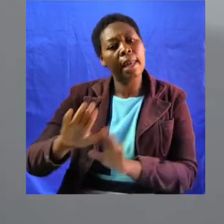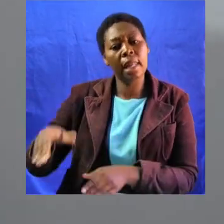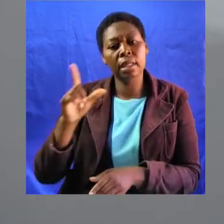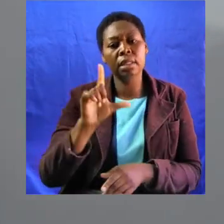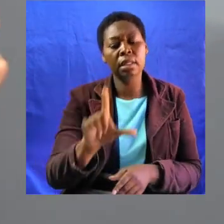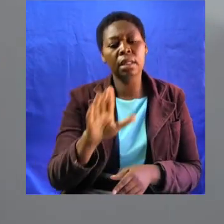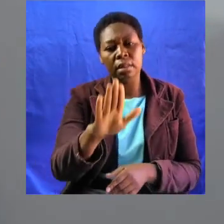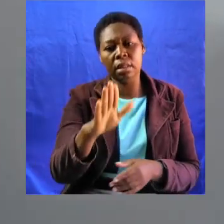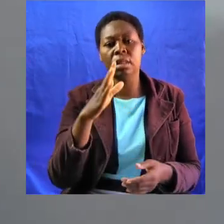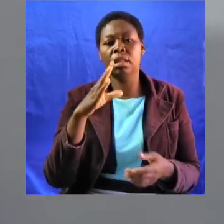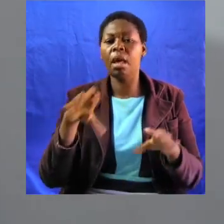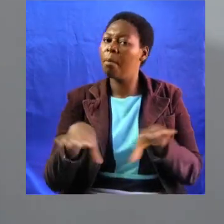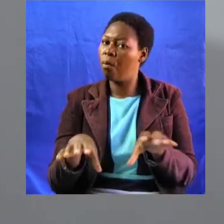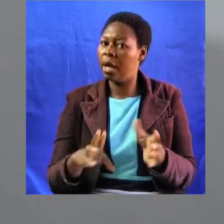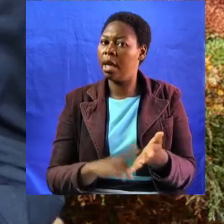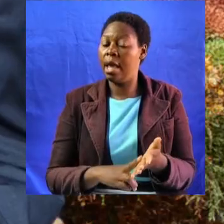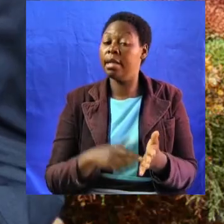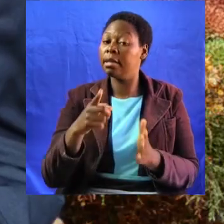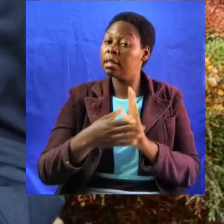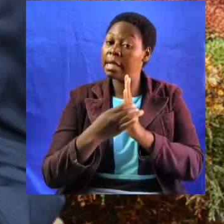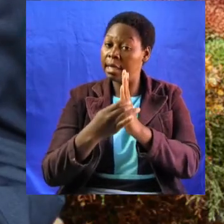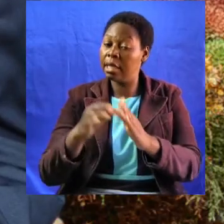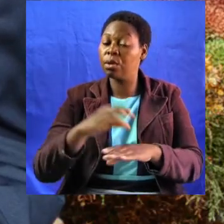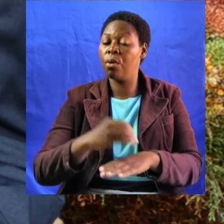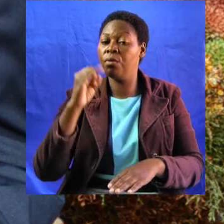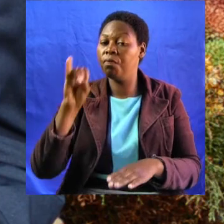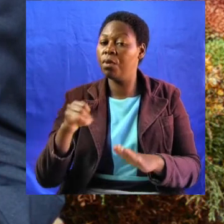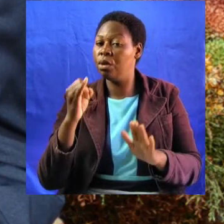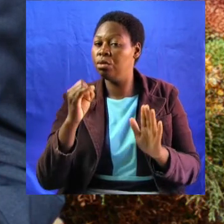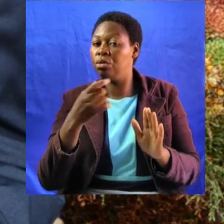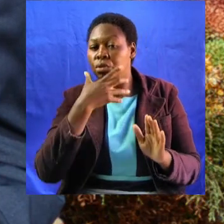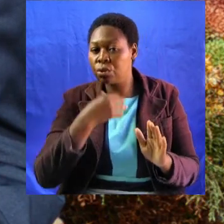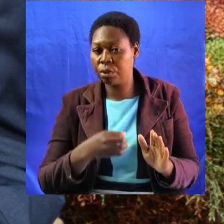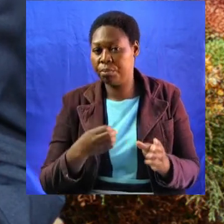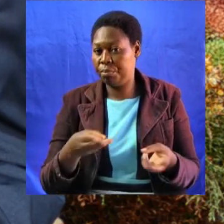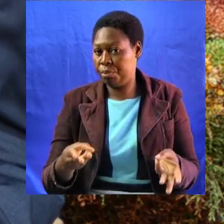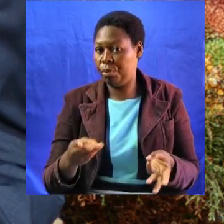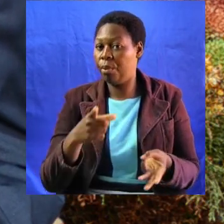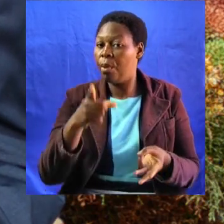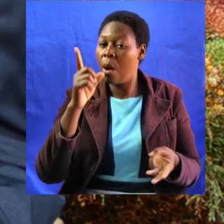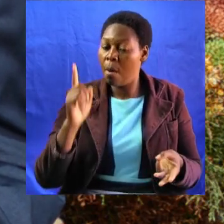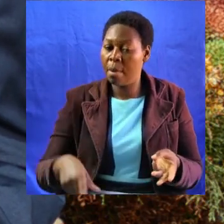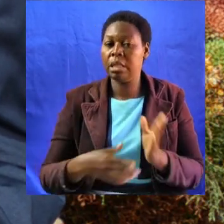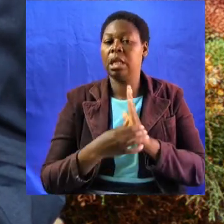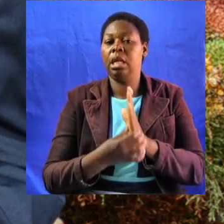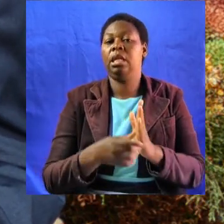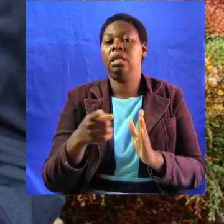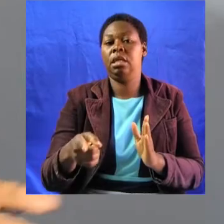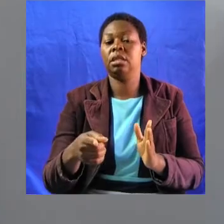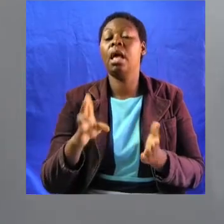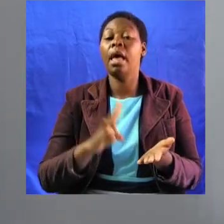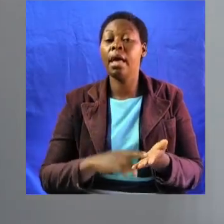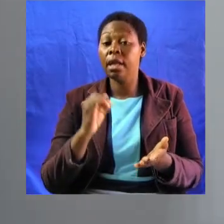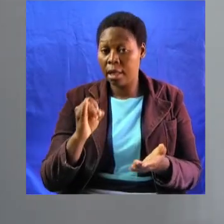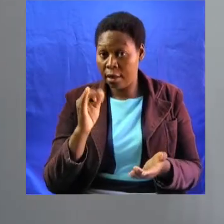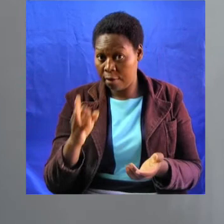ende vakuru vevaJudha ngavaite basa iroro. Akatozowedzera futi kuti anodisturb basa iroro ndichaita kuti aurayiwe.